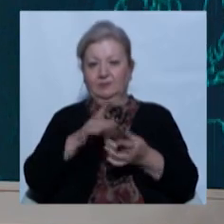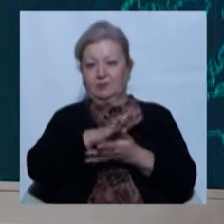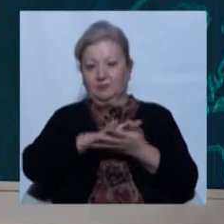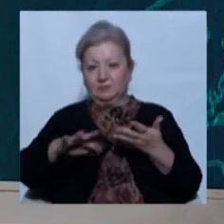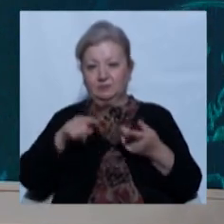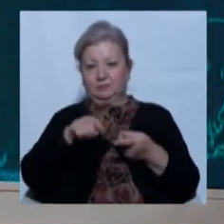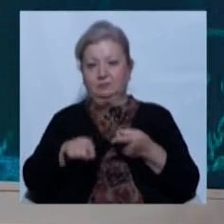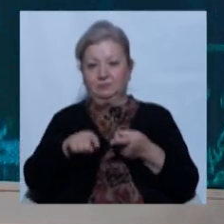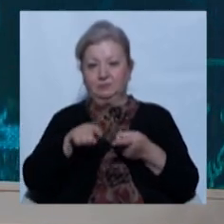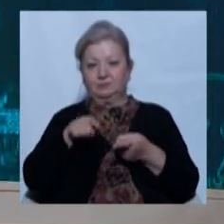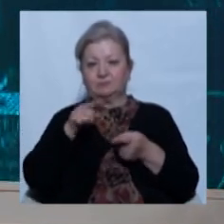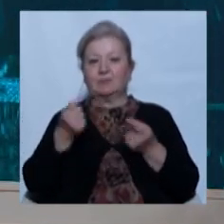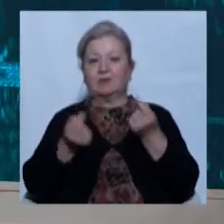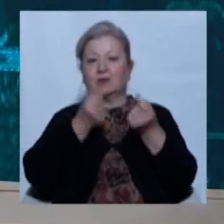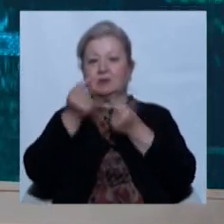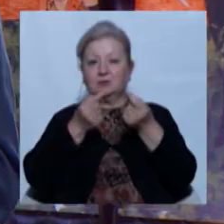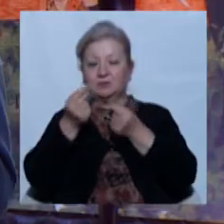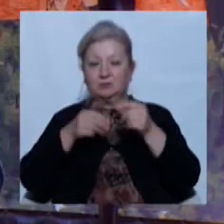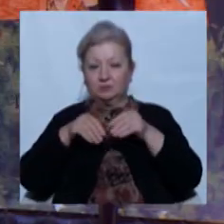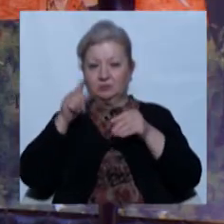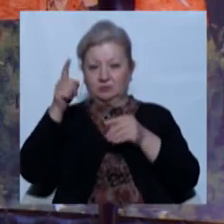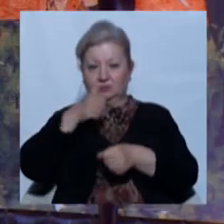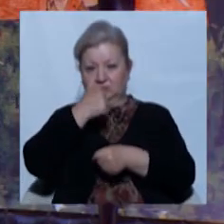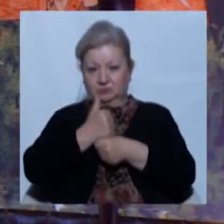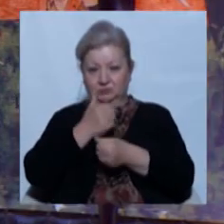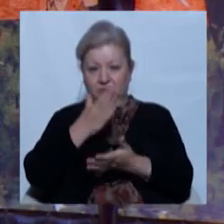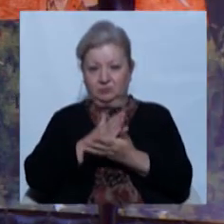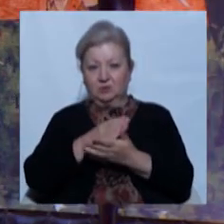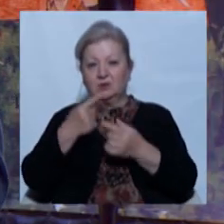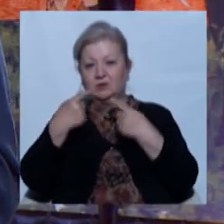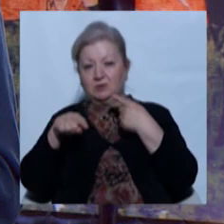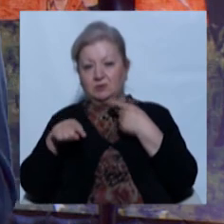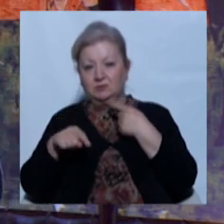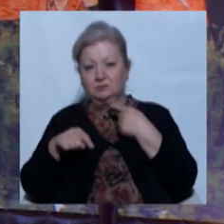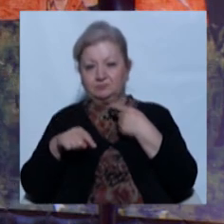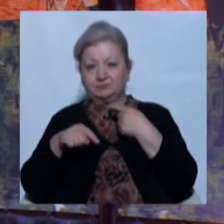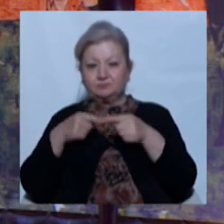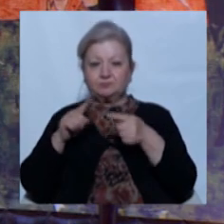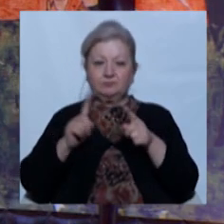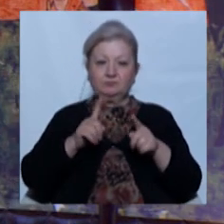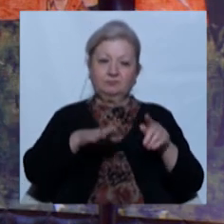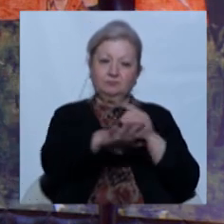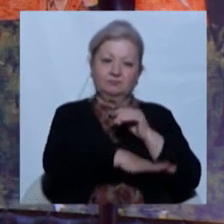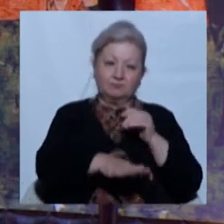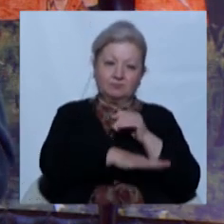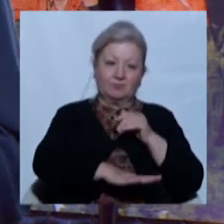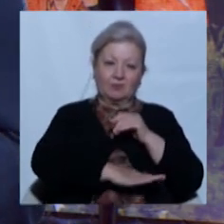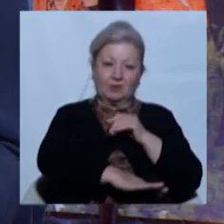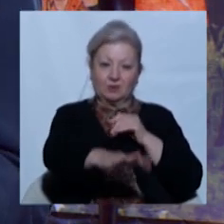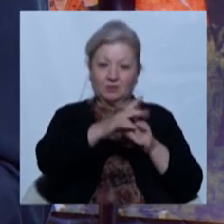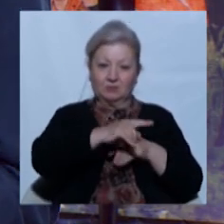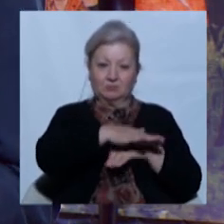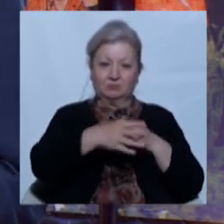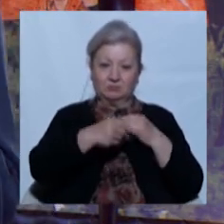გავაგრძელებ იმით, რომ ვთქვათ მარცვლეული მოყავთ ძირითადად, ვთქვათ სხვა ვთქვათ ბარის